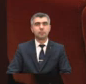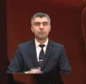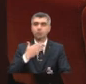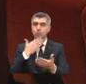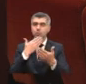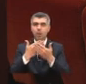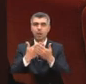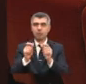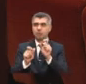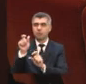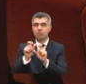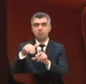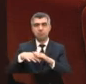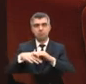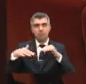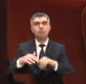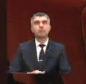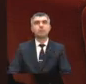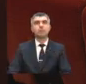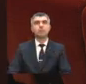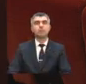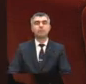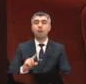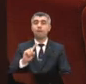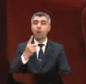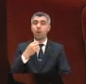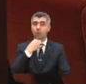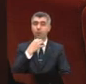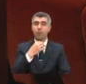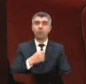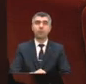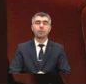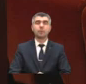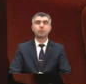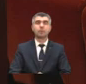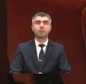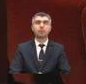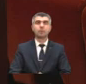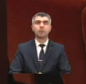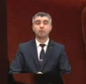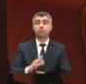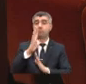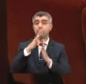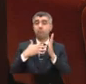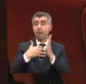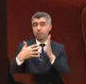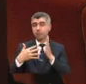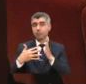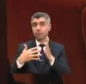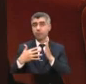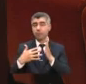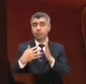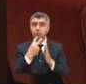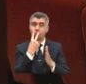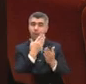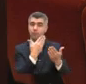السادة النواب على التفاعل لهم. لا بد ان اشير في البدايه الى ان الامر يتعلق لما تحدثت على برامج، ماشي برامج كاينه في الواقع،